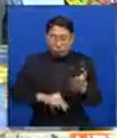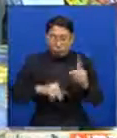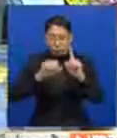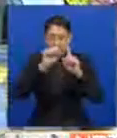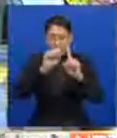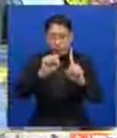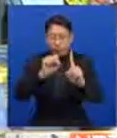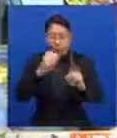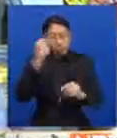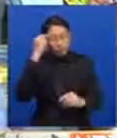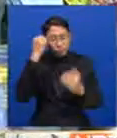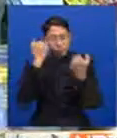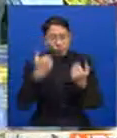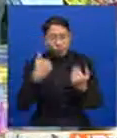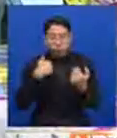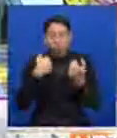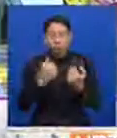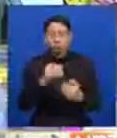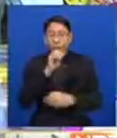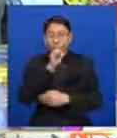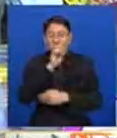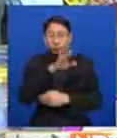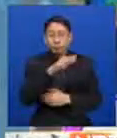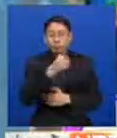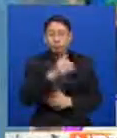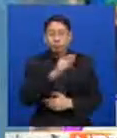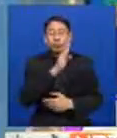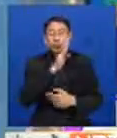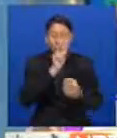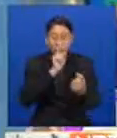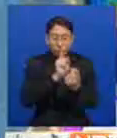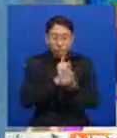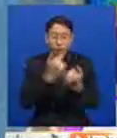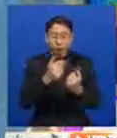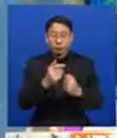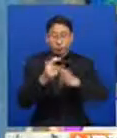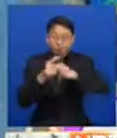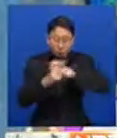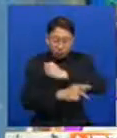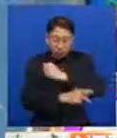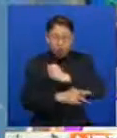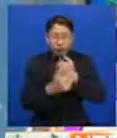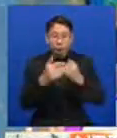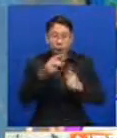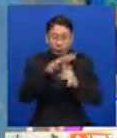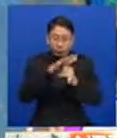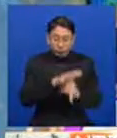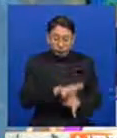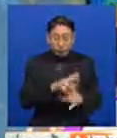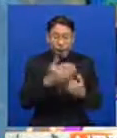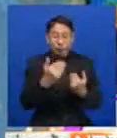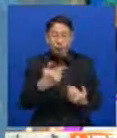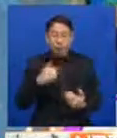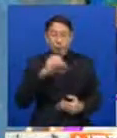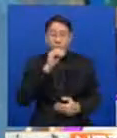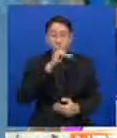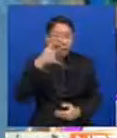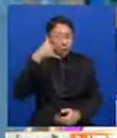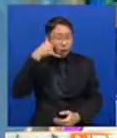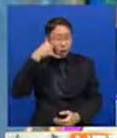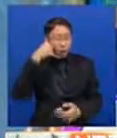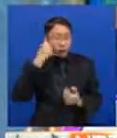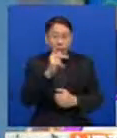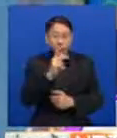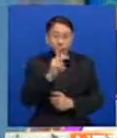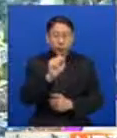บาทซึ่งคุณผู้ชมก็สสามารถแจ้งได้นะคะหากพบการเอารัดเอาเปรียบผู้บริโภคแบบนี้แจ้งไปได้ที่สายด่วนของ